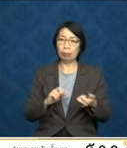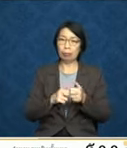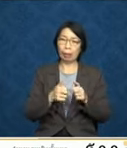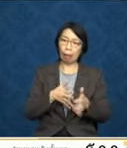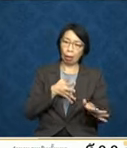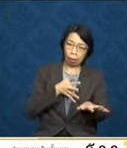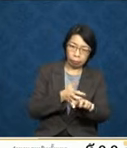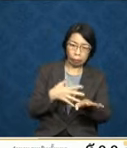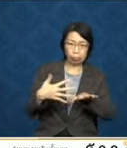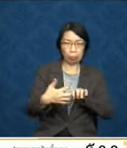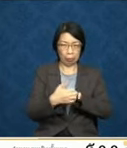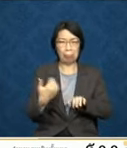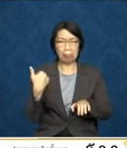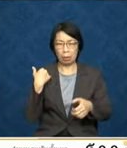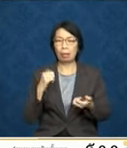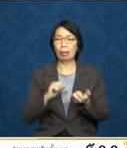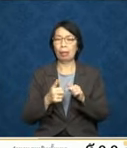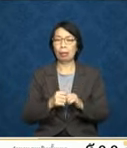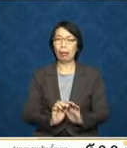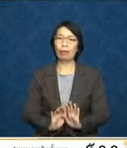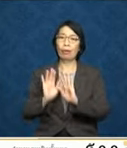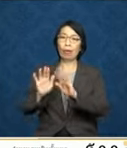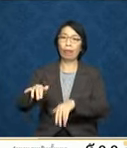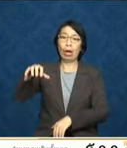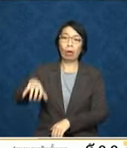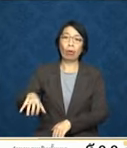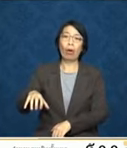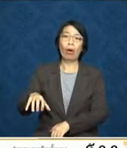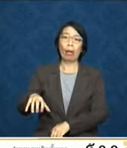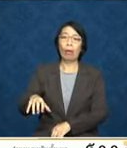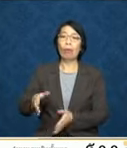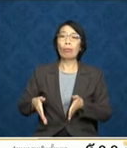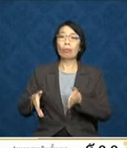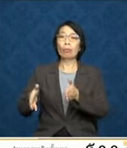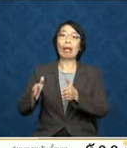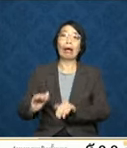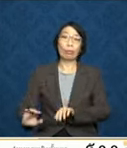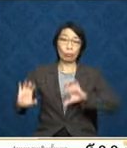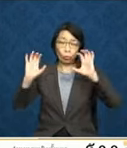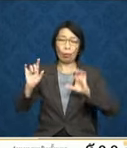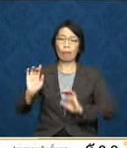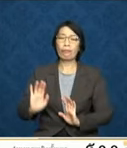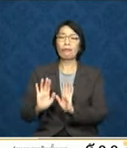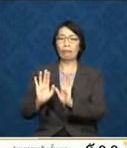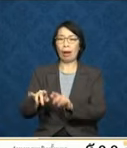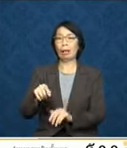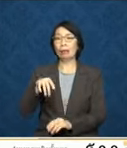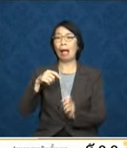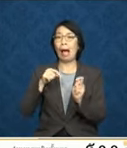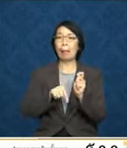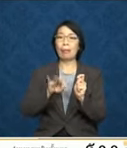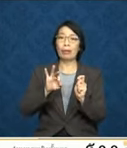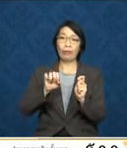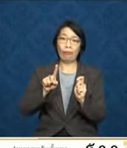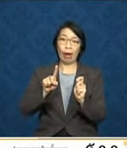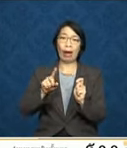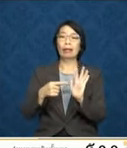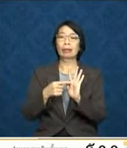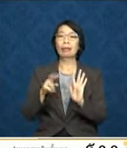ราะห์ไปยังหน่วยงานที่เกี่ยวข้องคือหมวดทางหลวงฝางแขวงทางหลวงเชียงใหม่ที่3เข้าไปแก้ไขด้วย